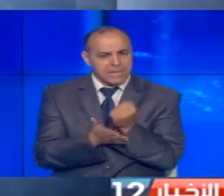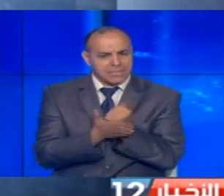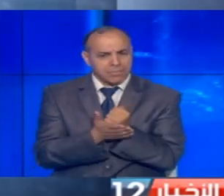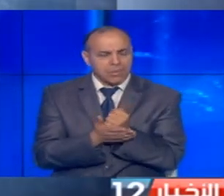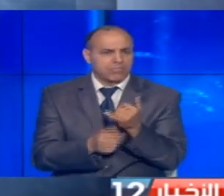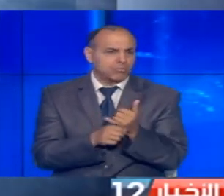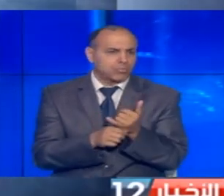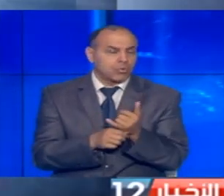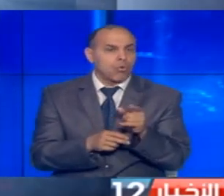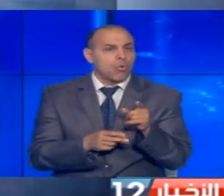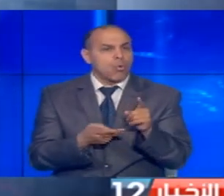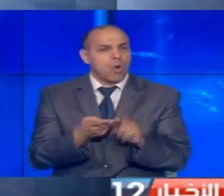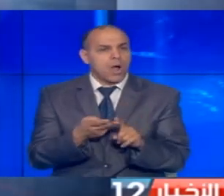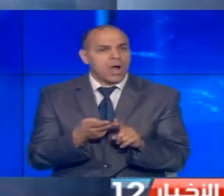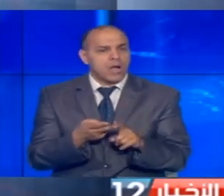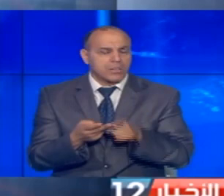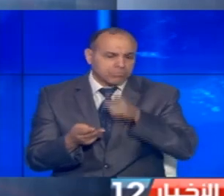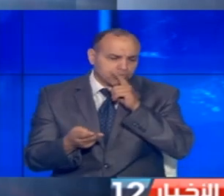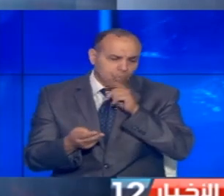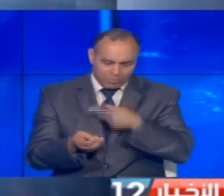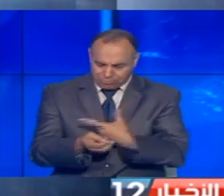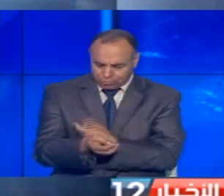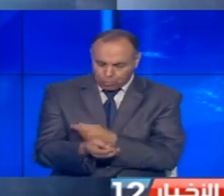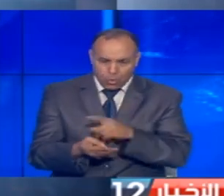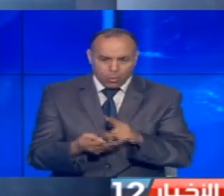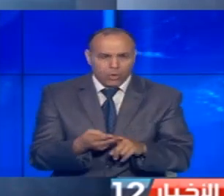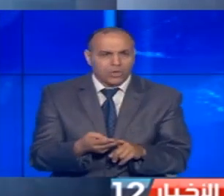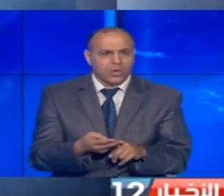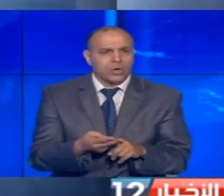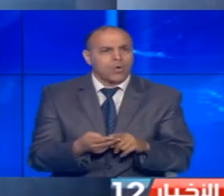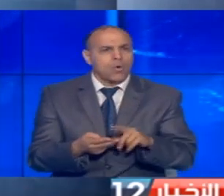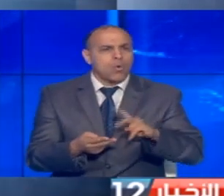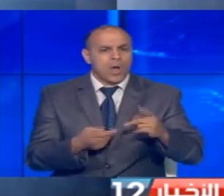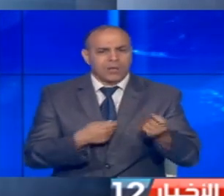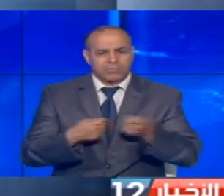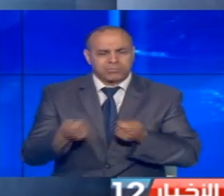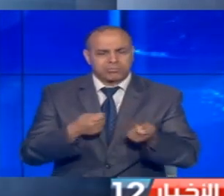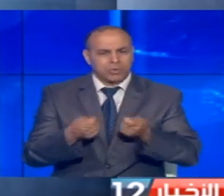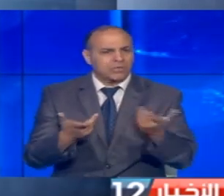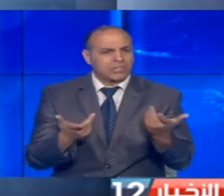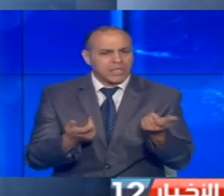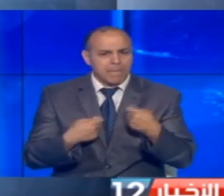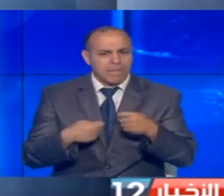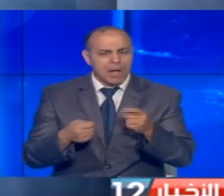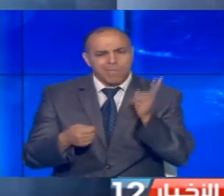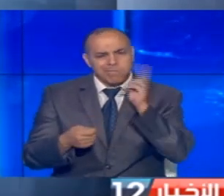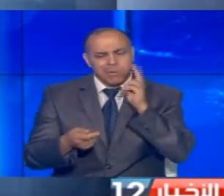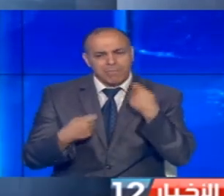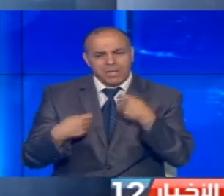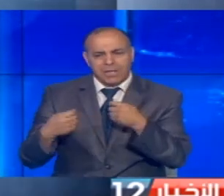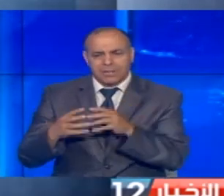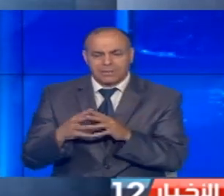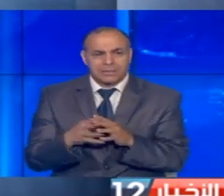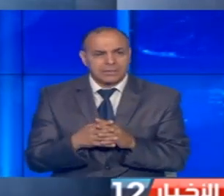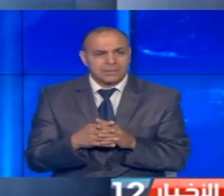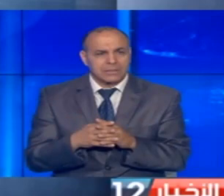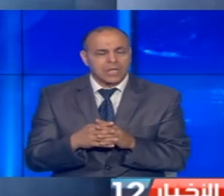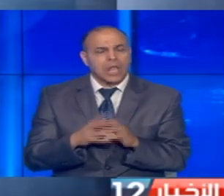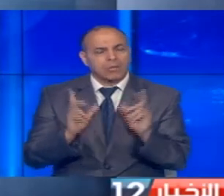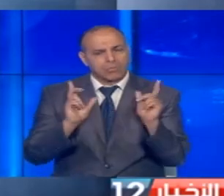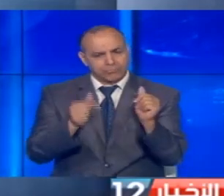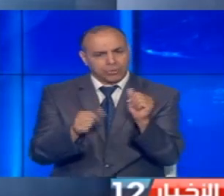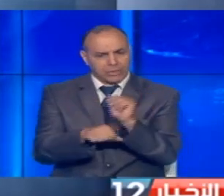مفتعلة، وعندهم مخدر الهيروين، ويقوموا حتى بالاتجار في المشروبات الكحولية، هذوما زاد احتفظنا